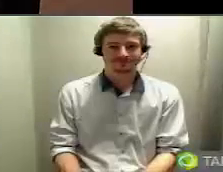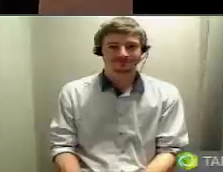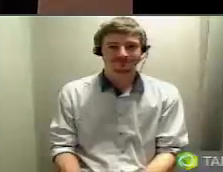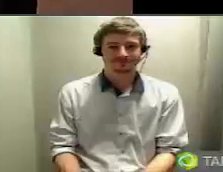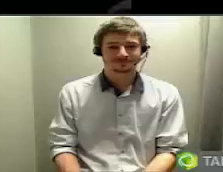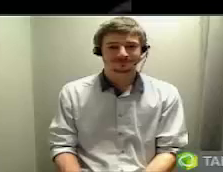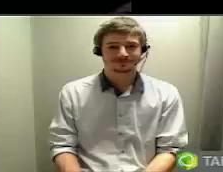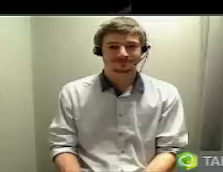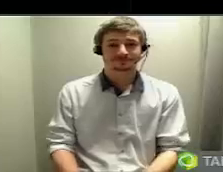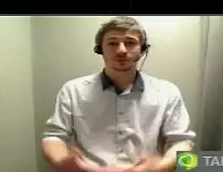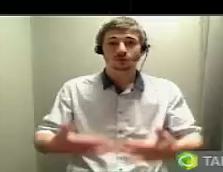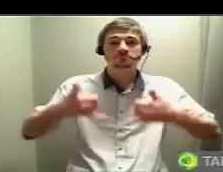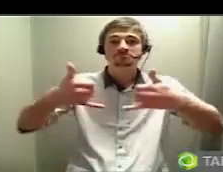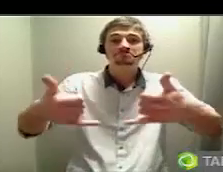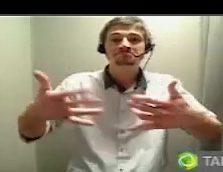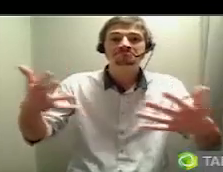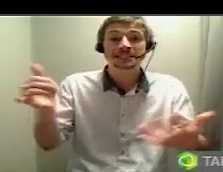lauréat est Dans ce troisième